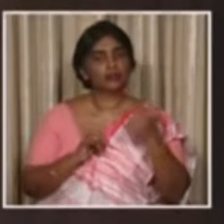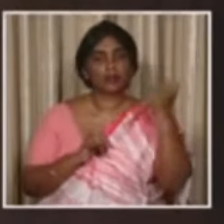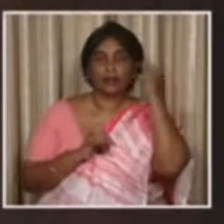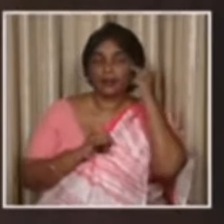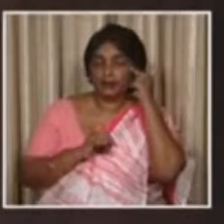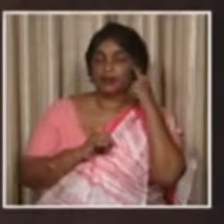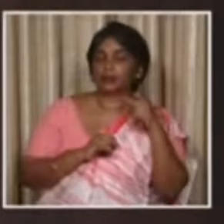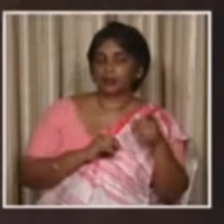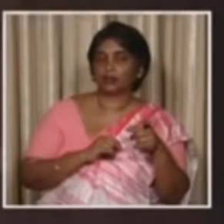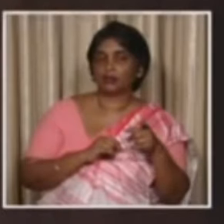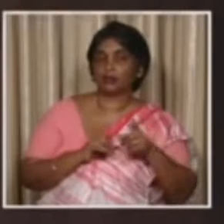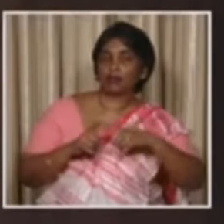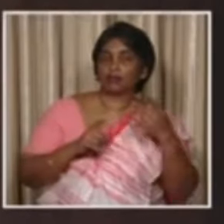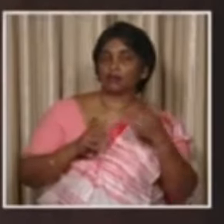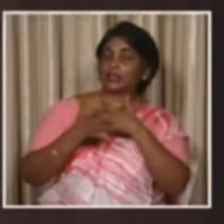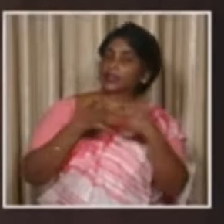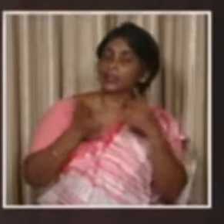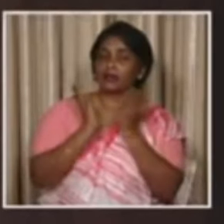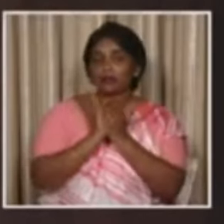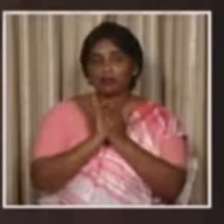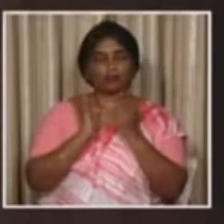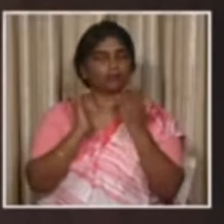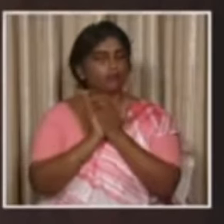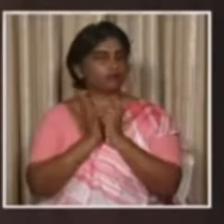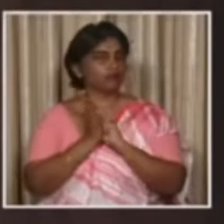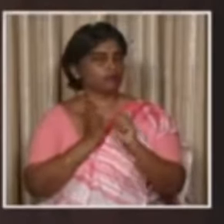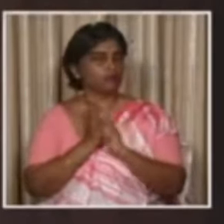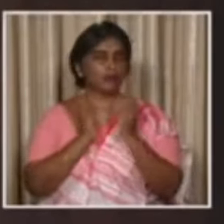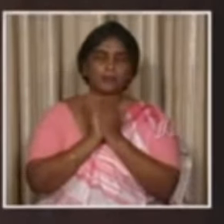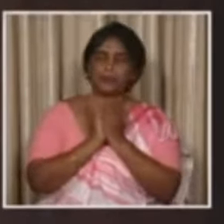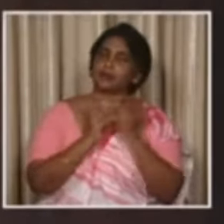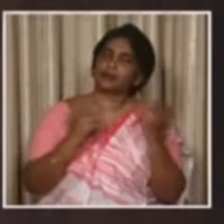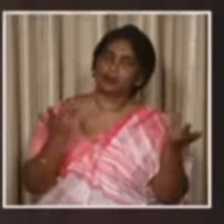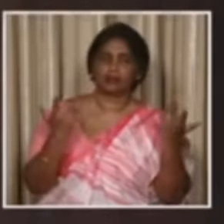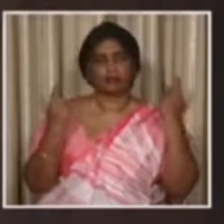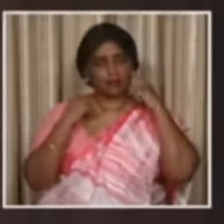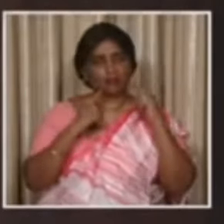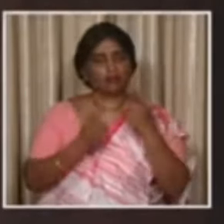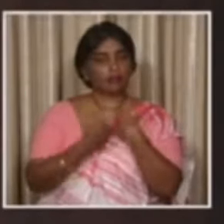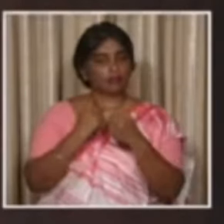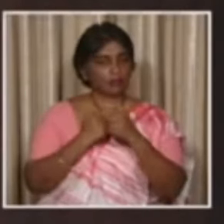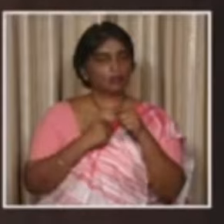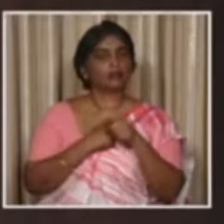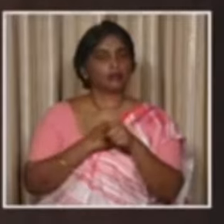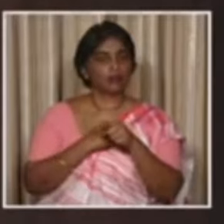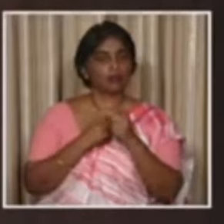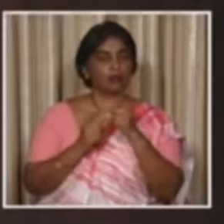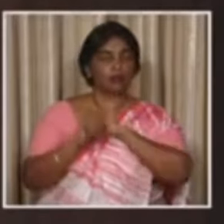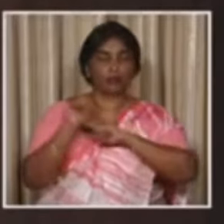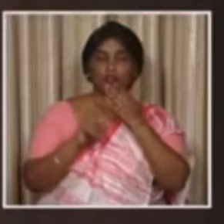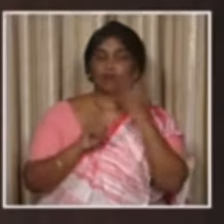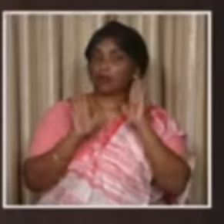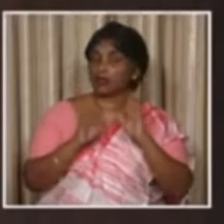කරනවා ඒ අනිත් පැත්තෙන් කියවලා පාඩම් කරලා නැත්තම් ඒ ගැන සමීක්ෂණ කරලා ඔවුන්ට කතා කරන්න පුළුවන්.